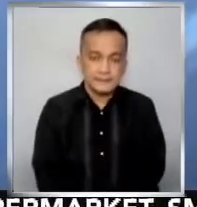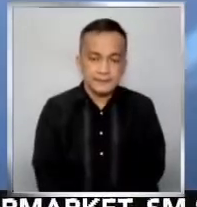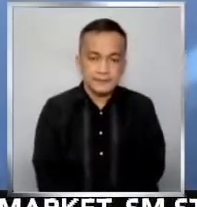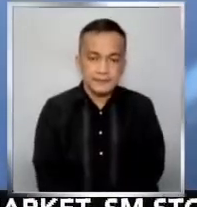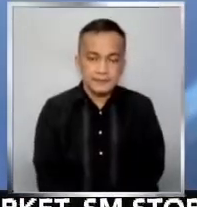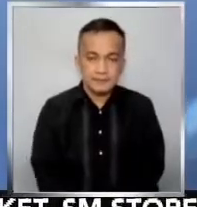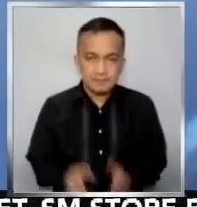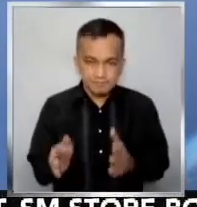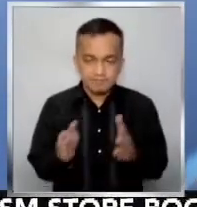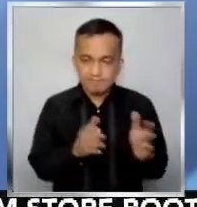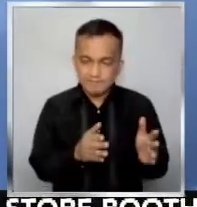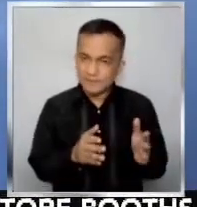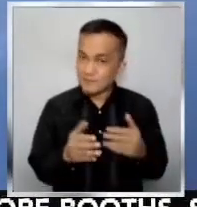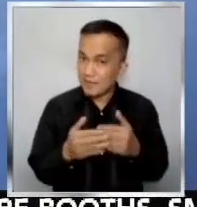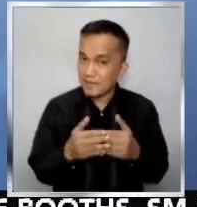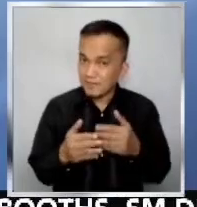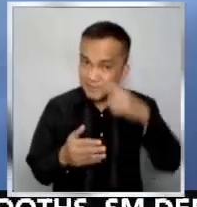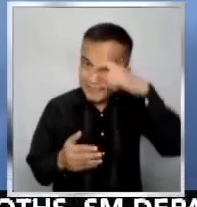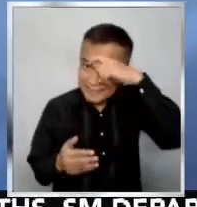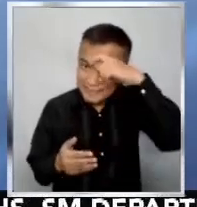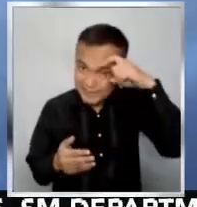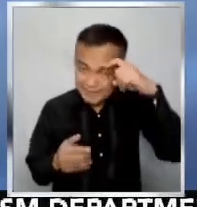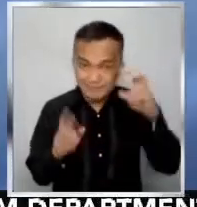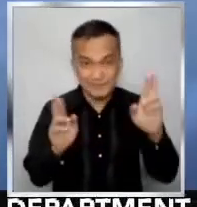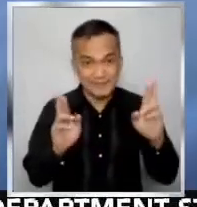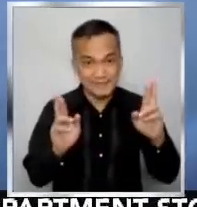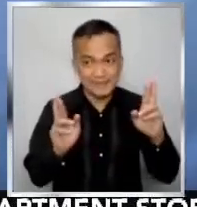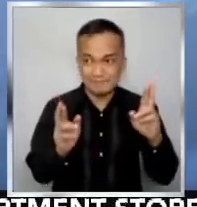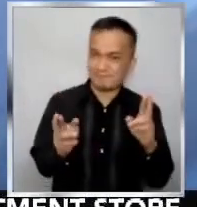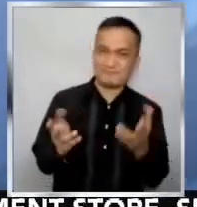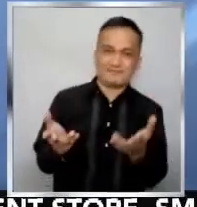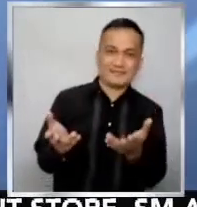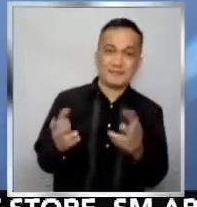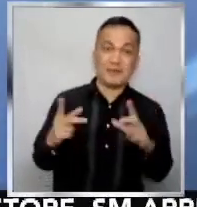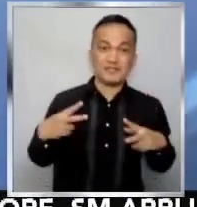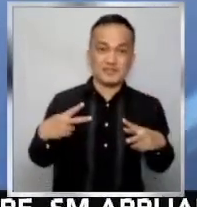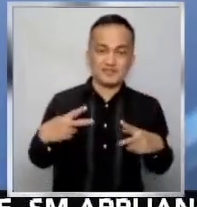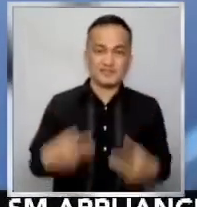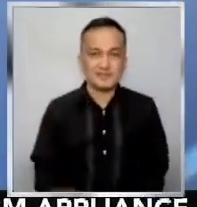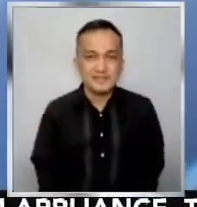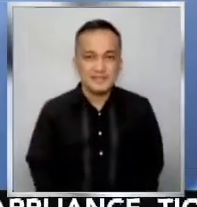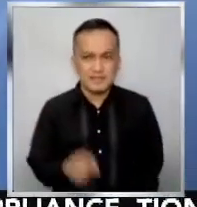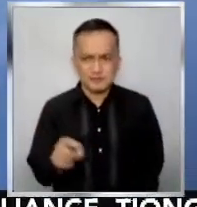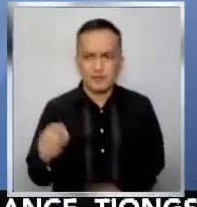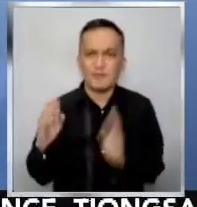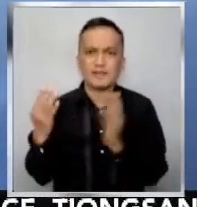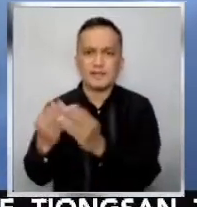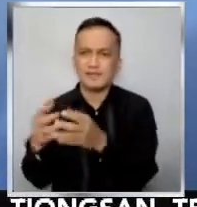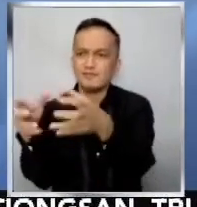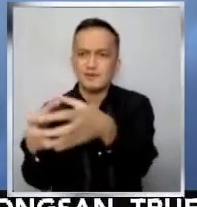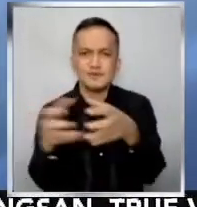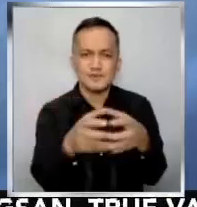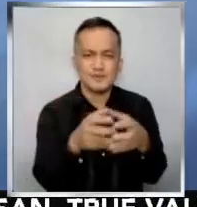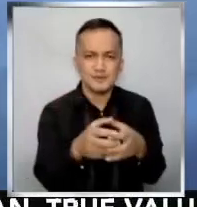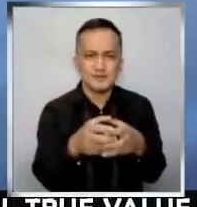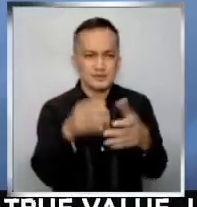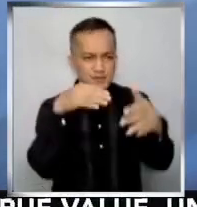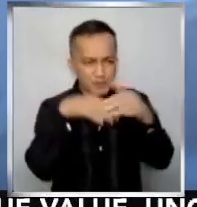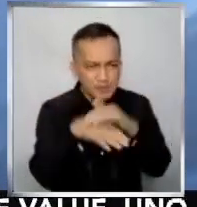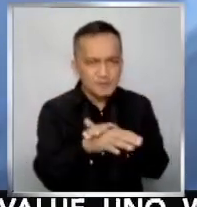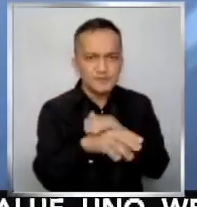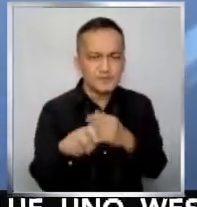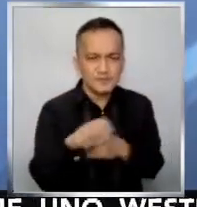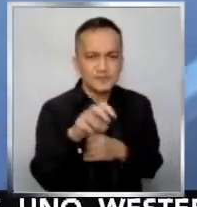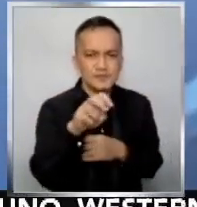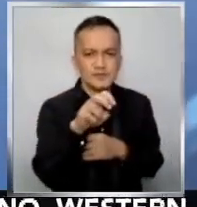Malapit ng magtag-init at ready-ready ng ilan para sa bakasyon. Ang ilang magbabarkada sama-samang sumasabak sa mga adventure from peak